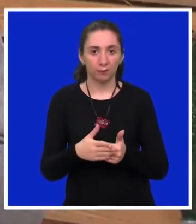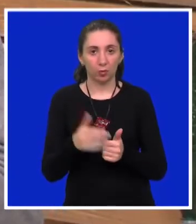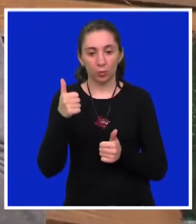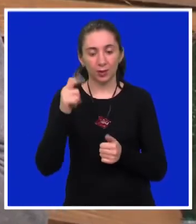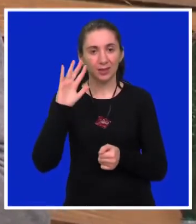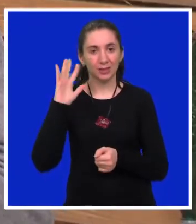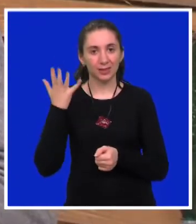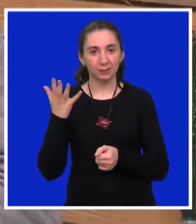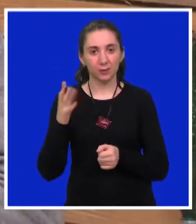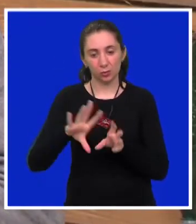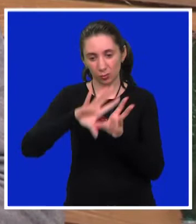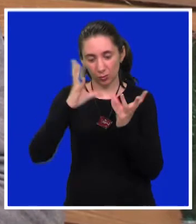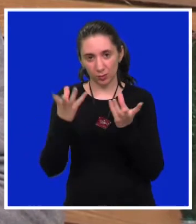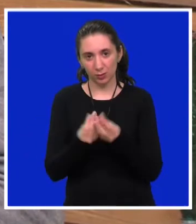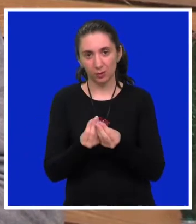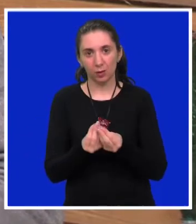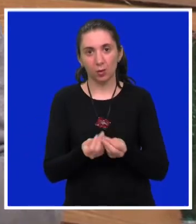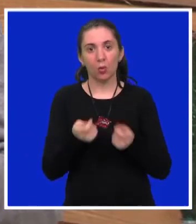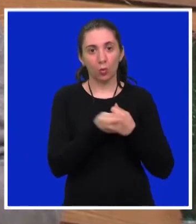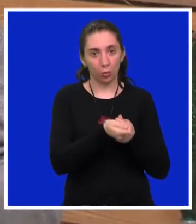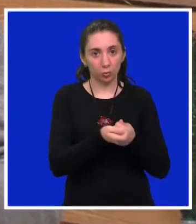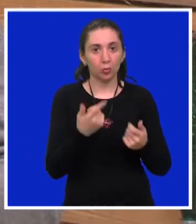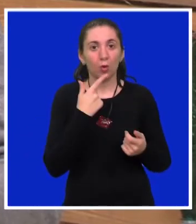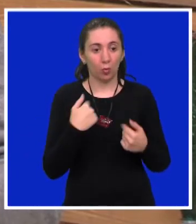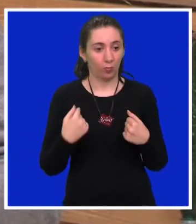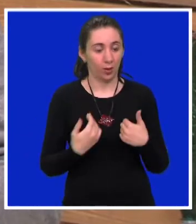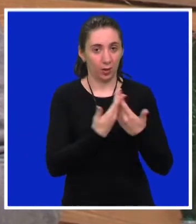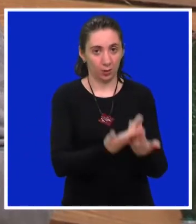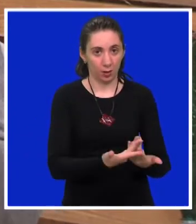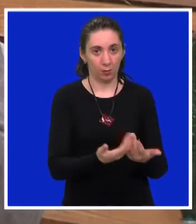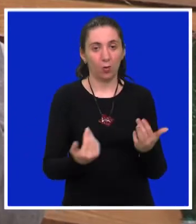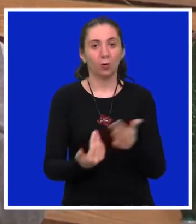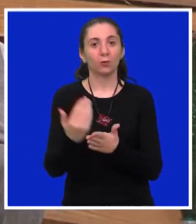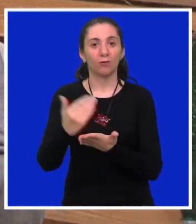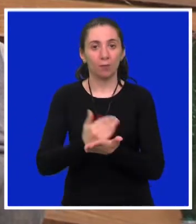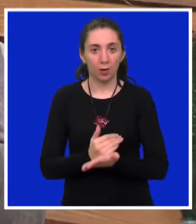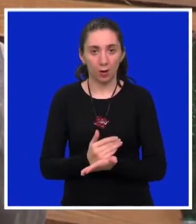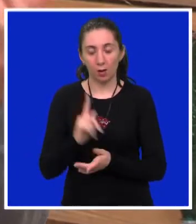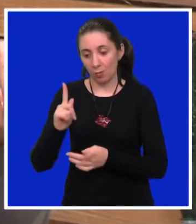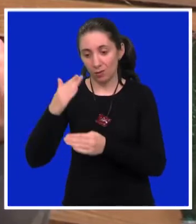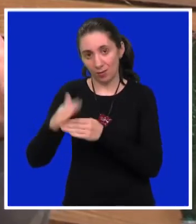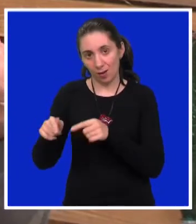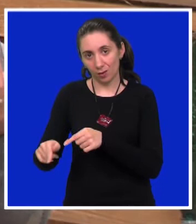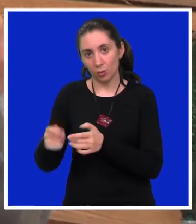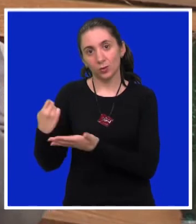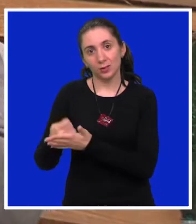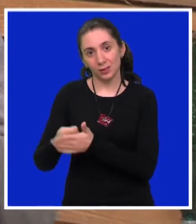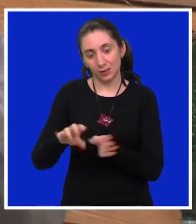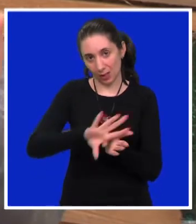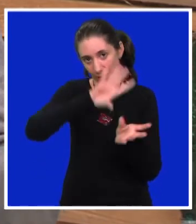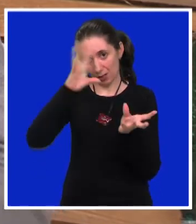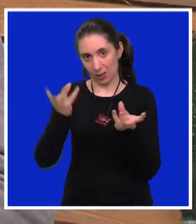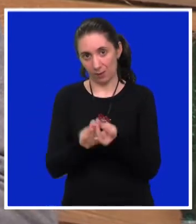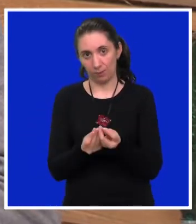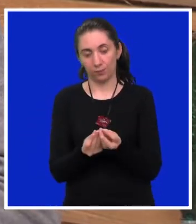zatvoriti u jednu smislenu cjelinu, to je s jedne strane usluga koju pružamo, nova pravila i u konačnici cijena